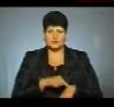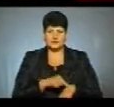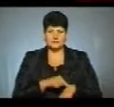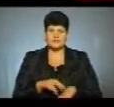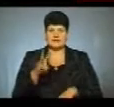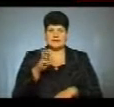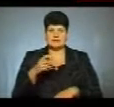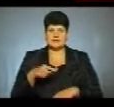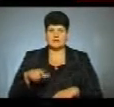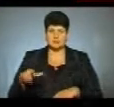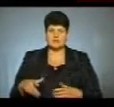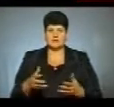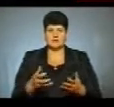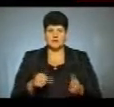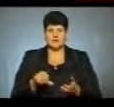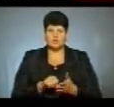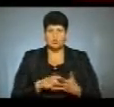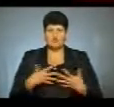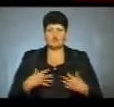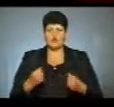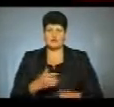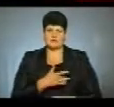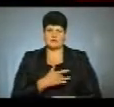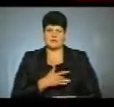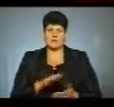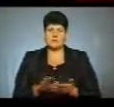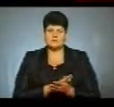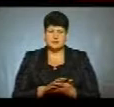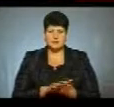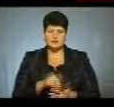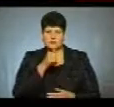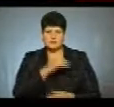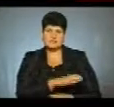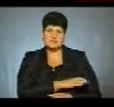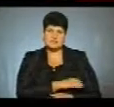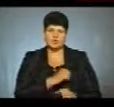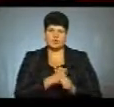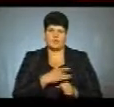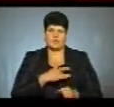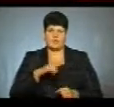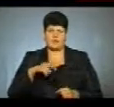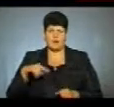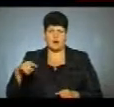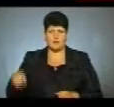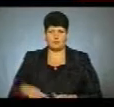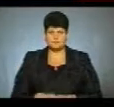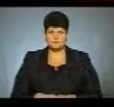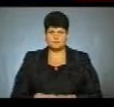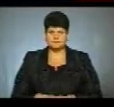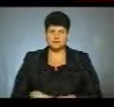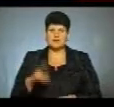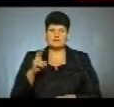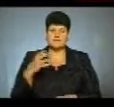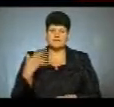взяли участь в акції «Здорове серце». Їм безкоштовно вимірювали тиск і робили електрокардіограму. Понад